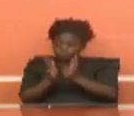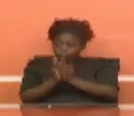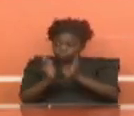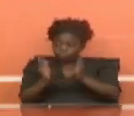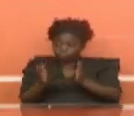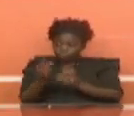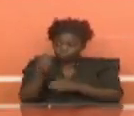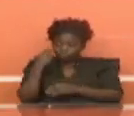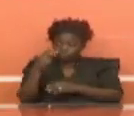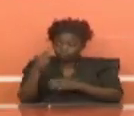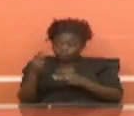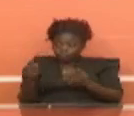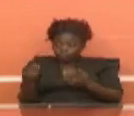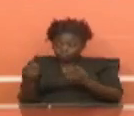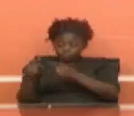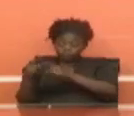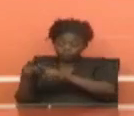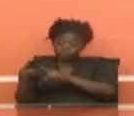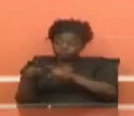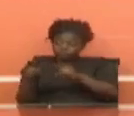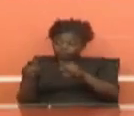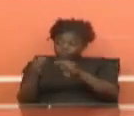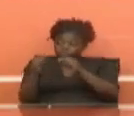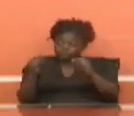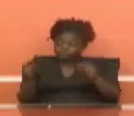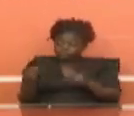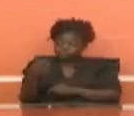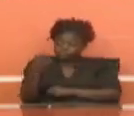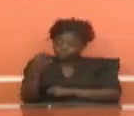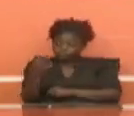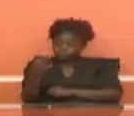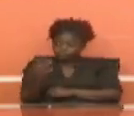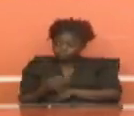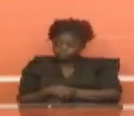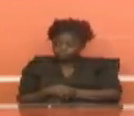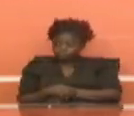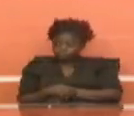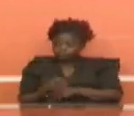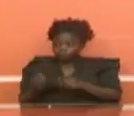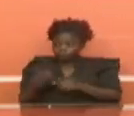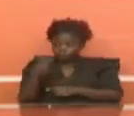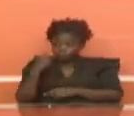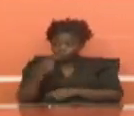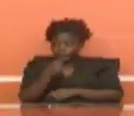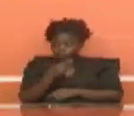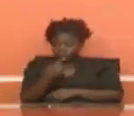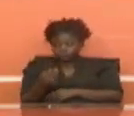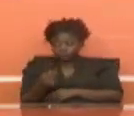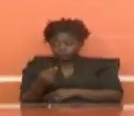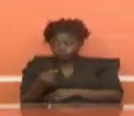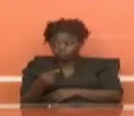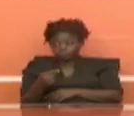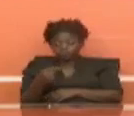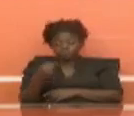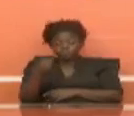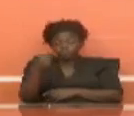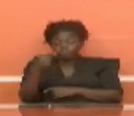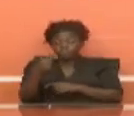bayita multi-story garden yaffe eriko ebimera bisatu. Zino nga bagiraba eno yate yoyo amadaala egenda waggulu vertical